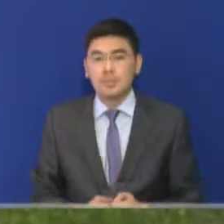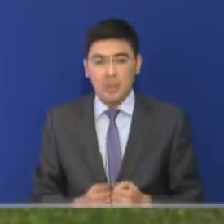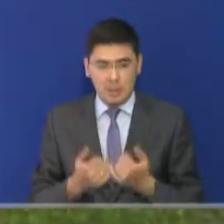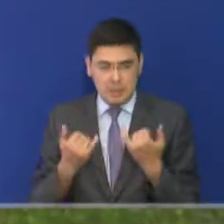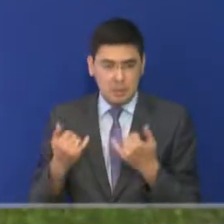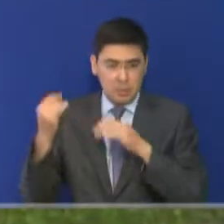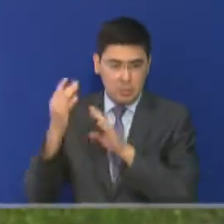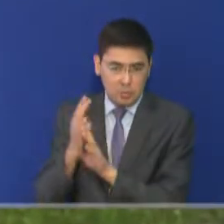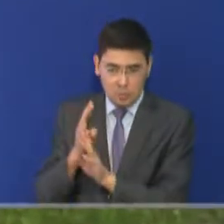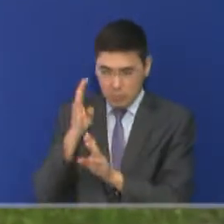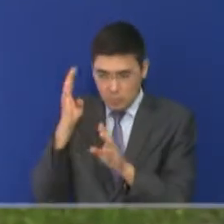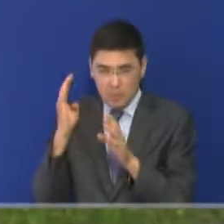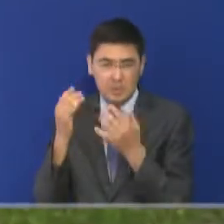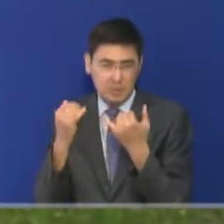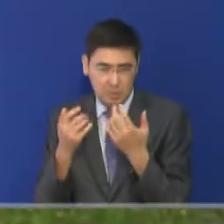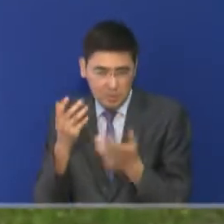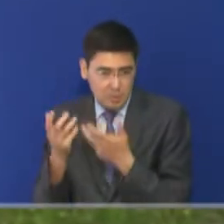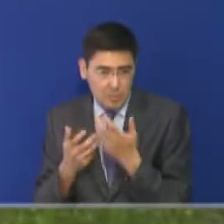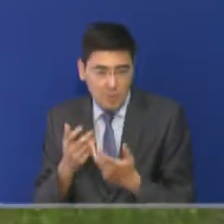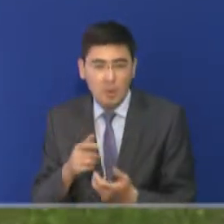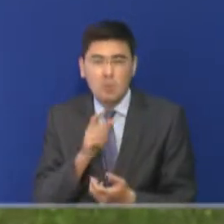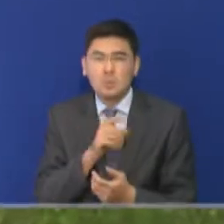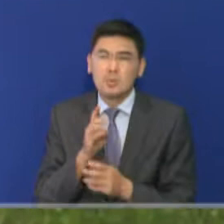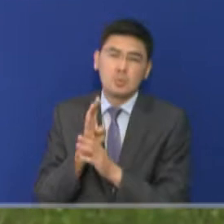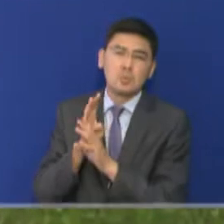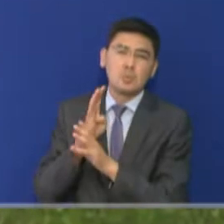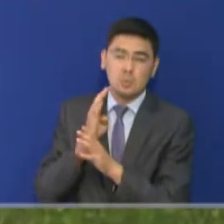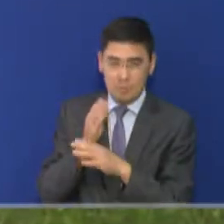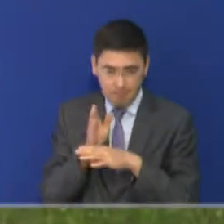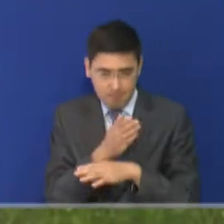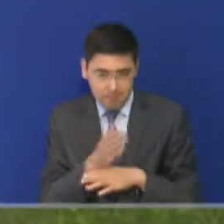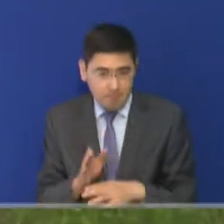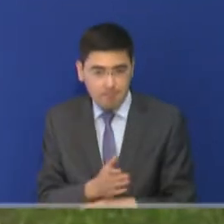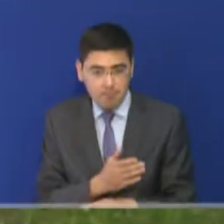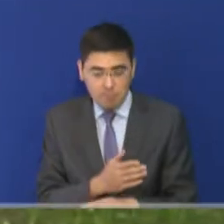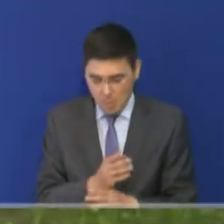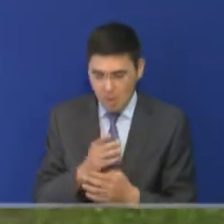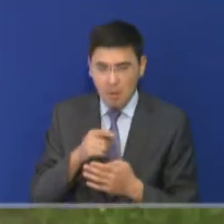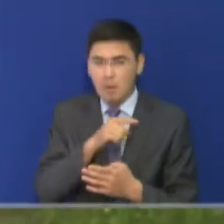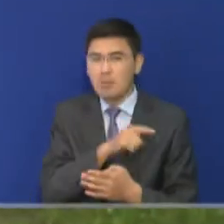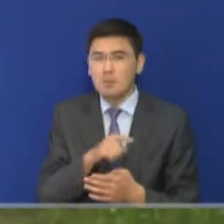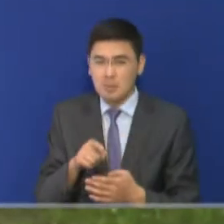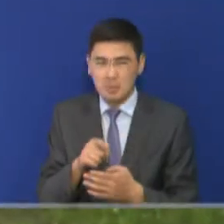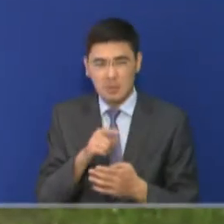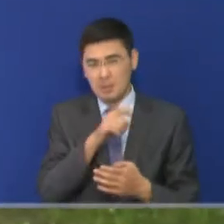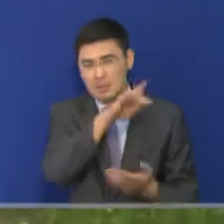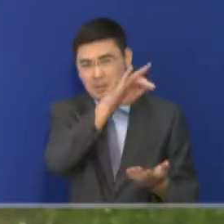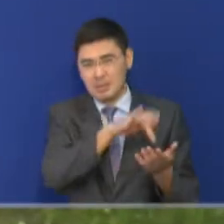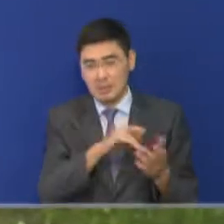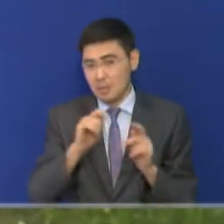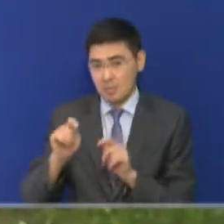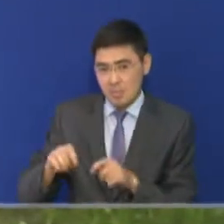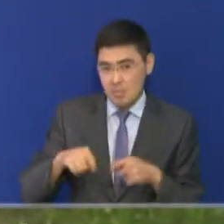Қазір тізімдерді өңдеудеміз, яғни үй кезегінде тұрған барлық азаматтарды санат бойынша бөлдік. Аталмыш тізімдер қаржы орталығына жіберілді. Олар